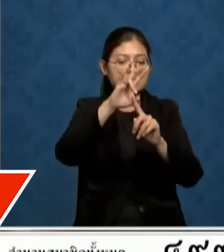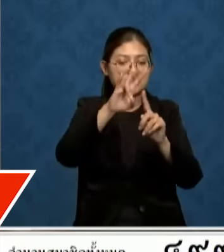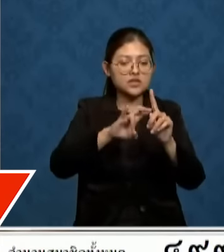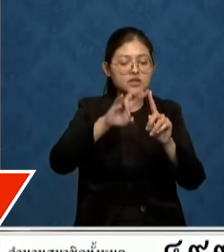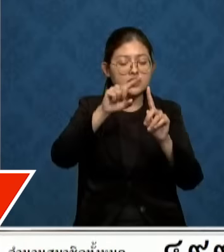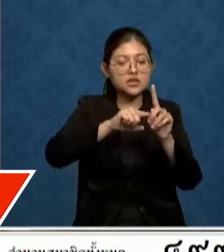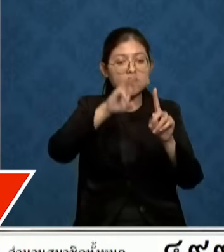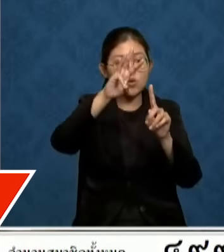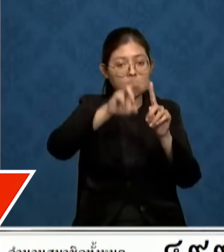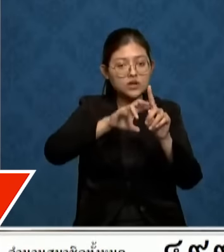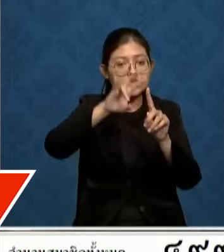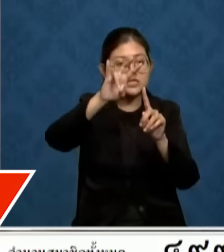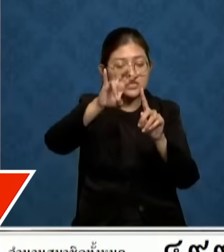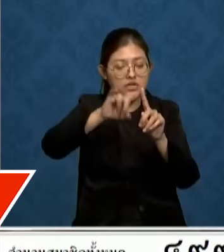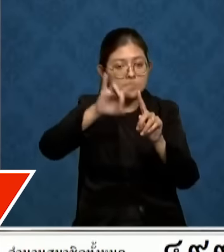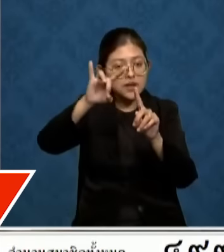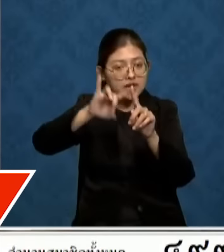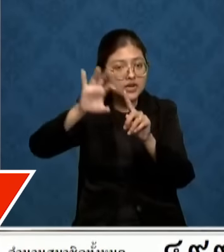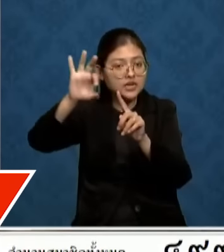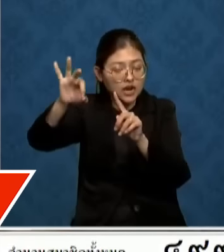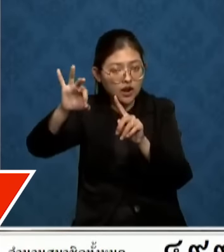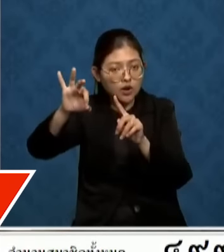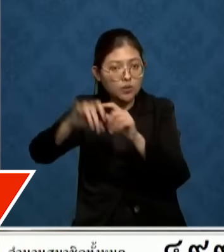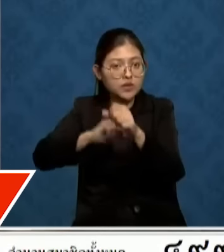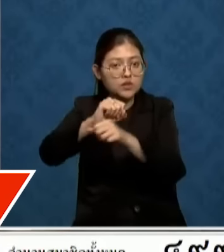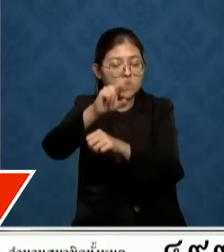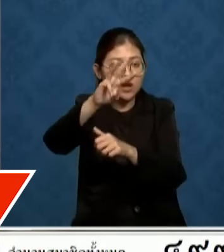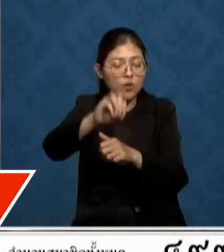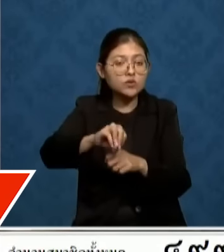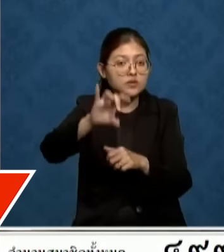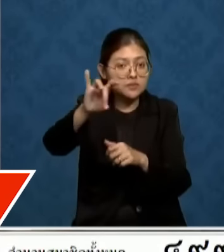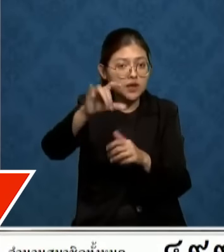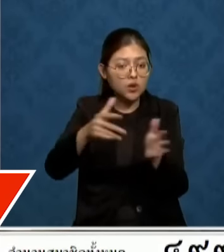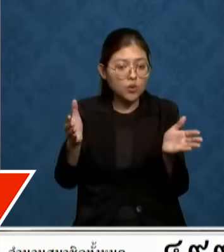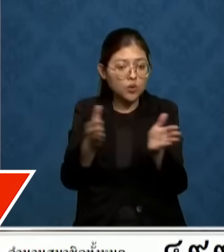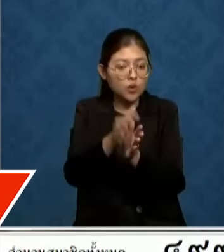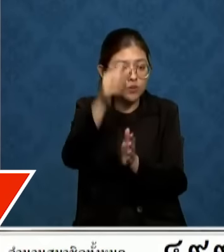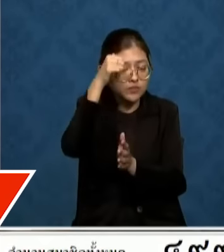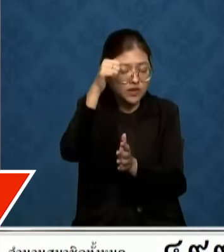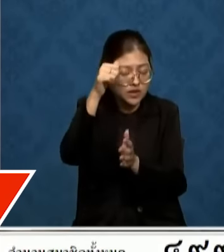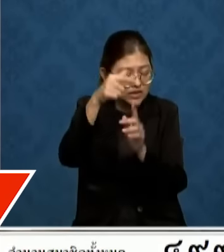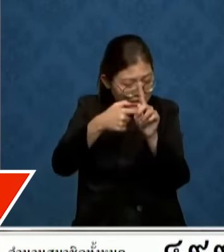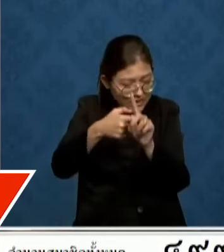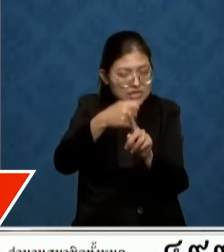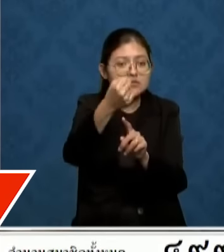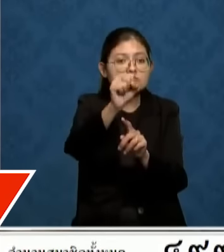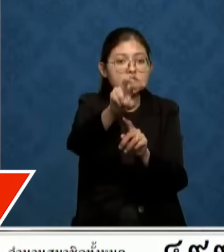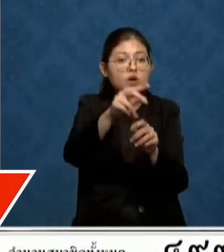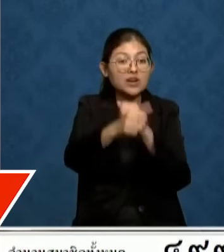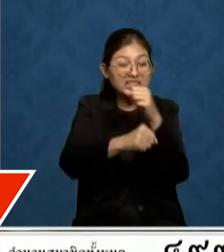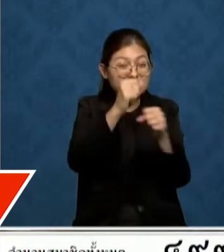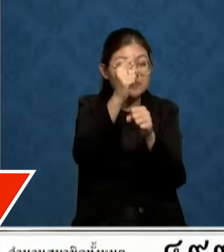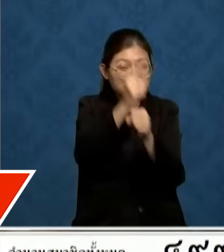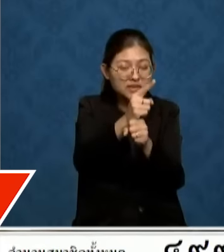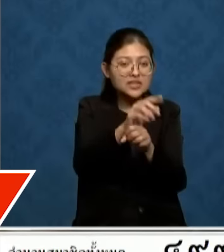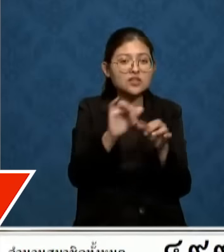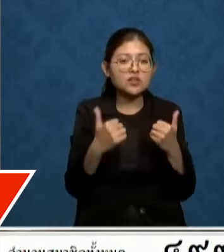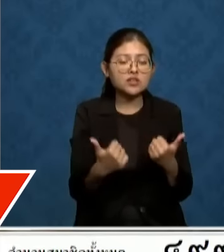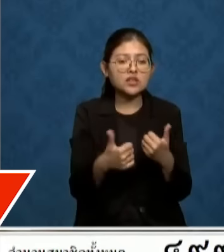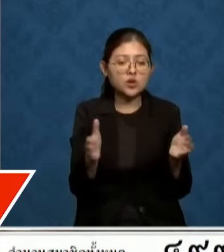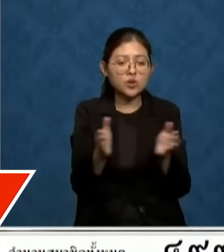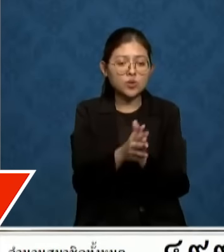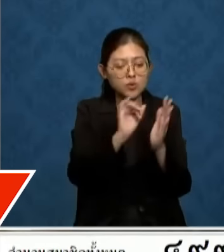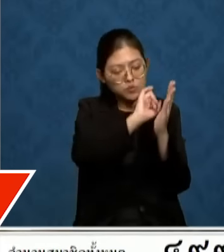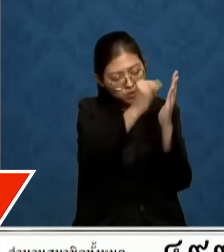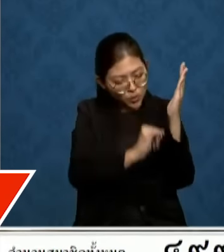กรกฎาคมนะครับไปถึงกันยายนนะครับ 68นะครับรวมเป็น 12เดือนนะครับ 1ปีนะครับท่านประธานตอนนี้มันเป็น 16